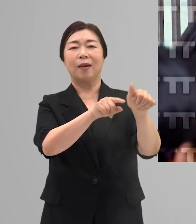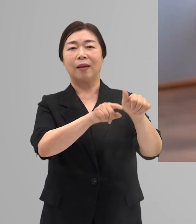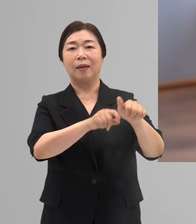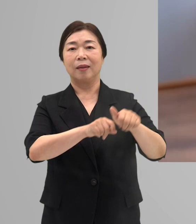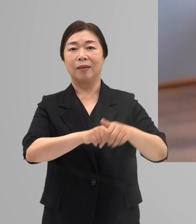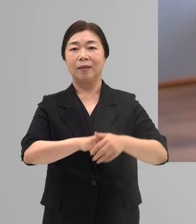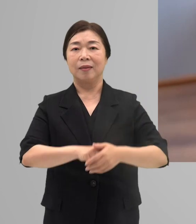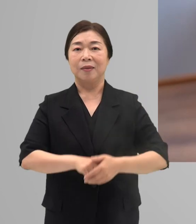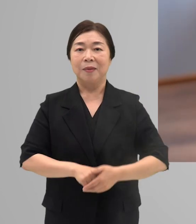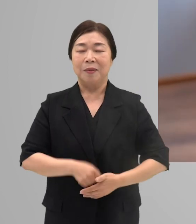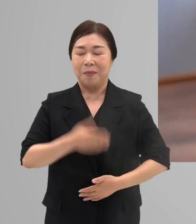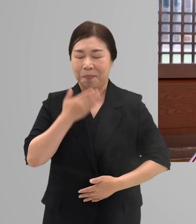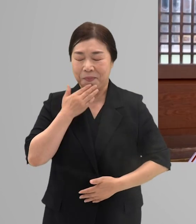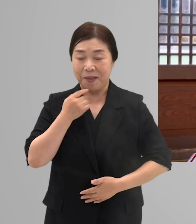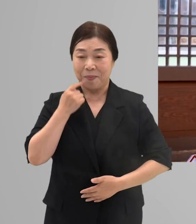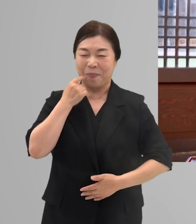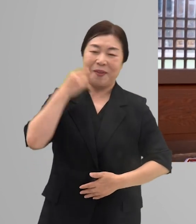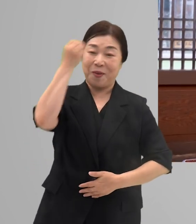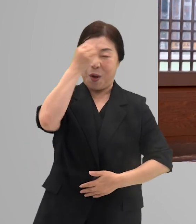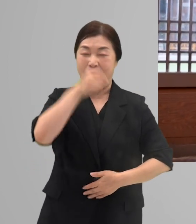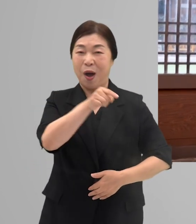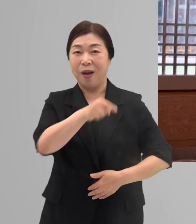틀렸습니다. 고3차네요.